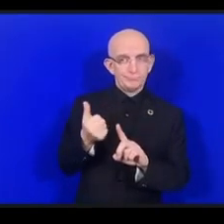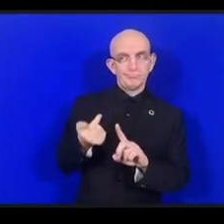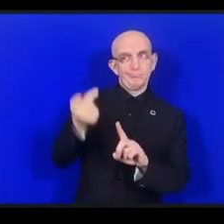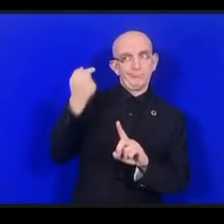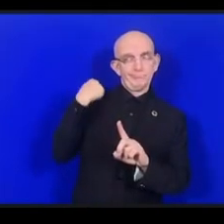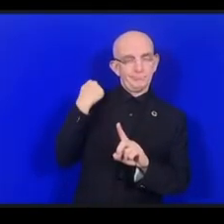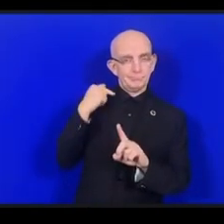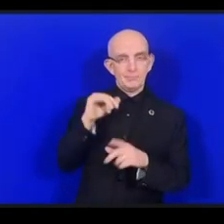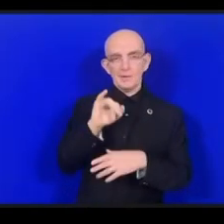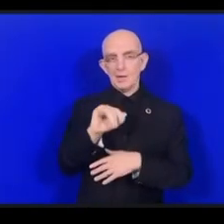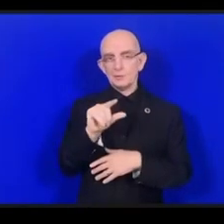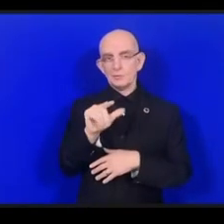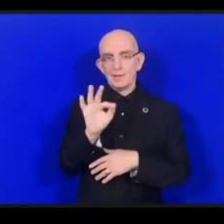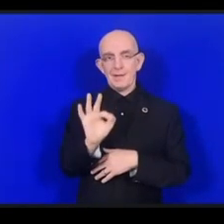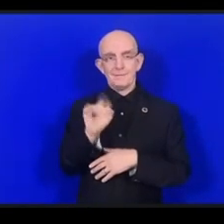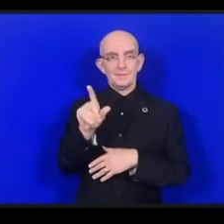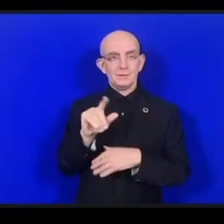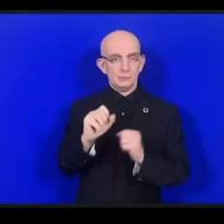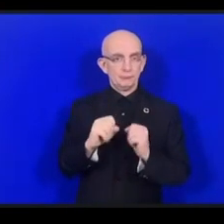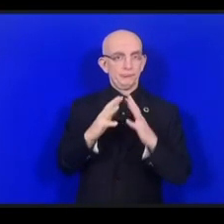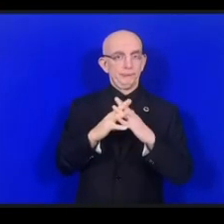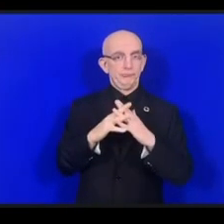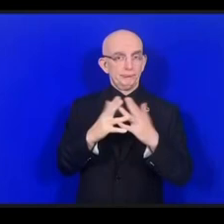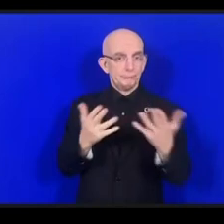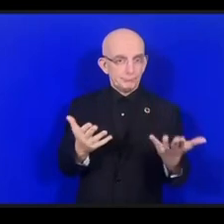了。我们知道